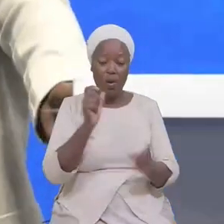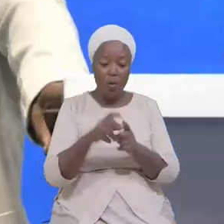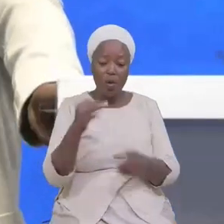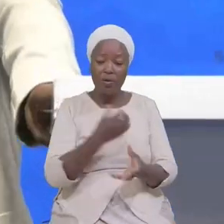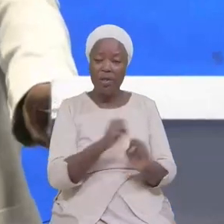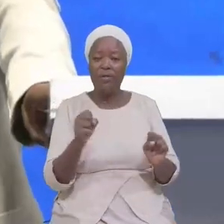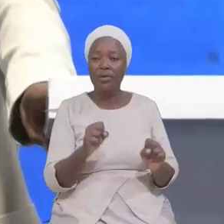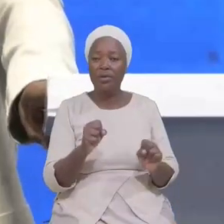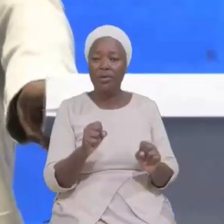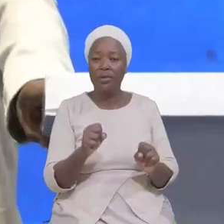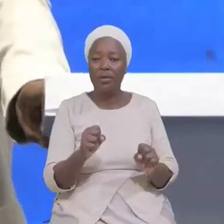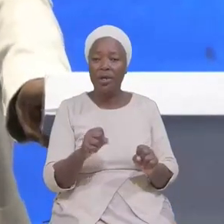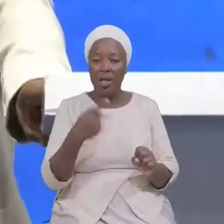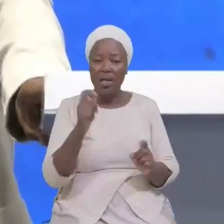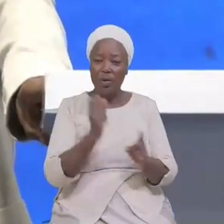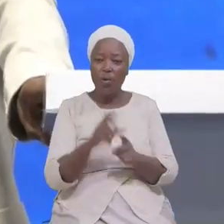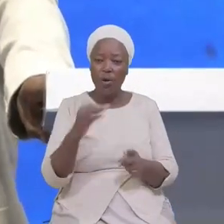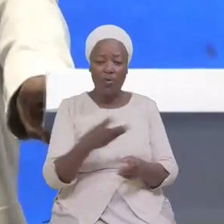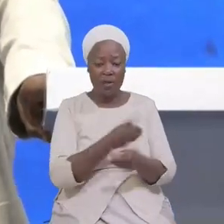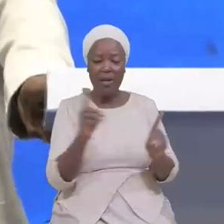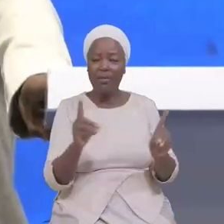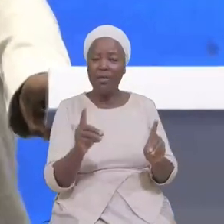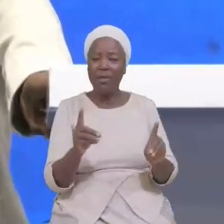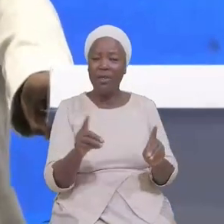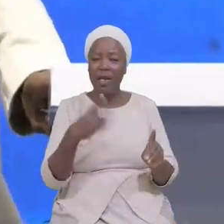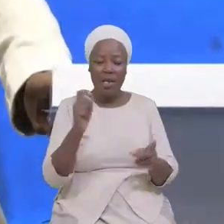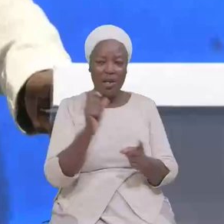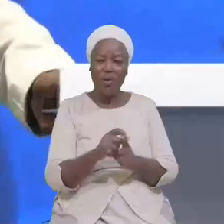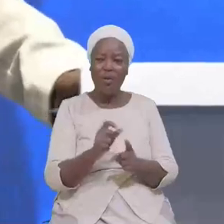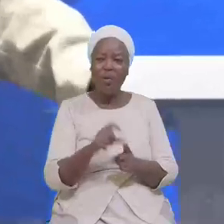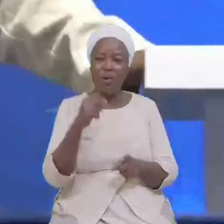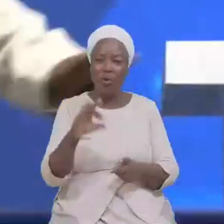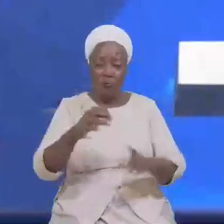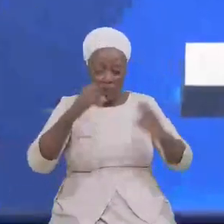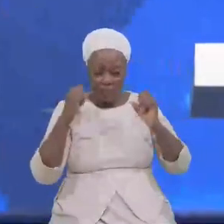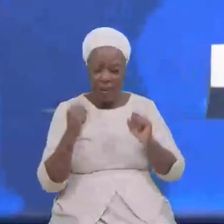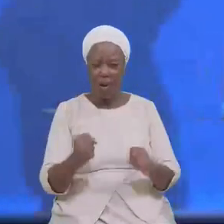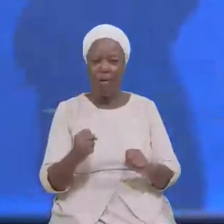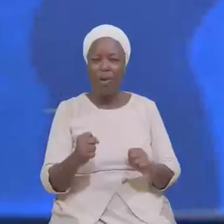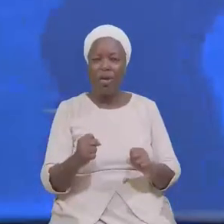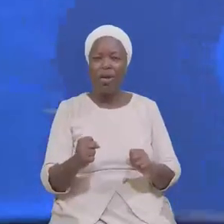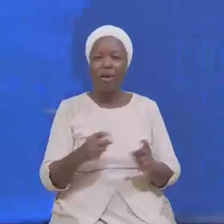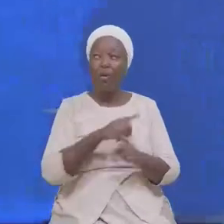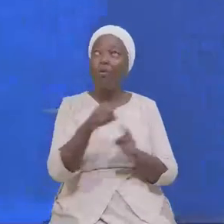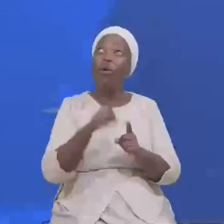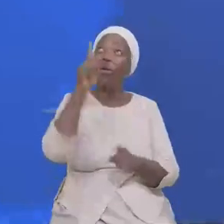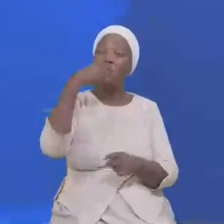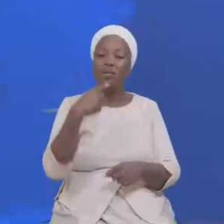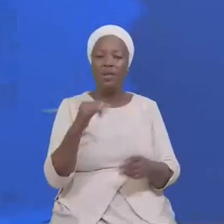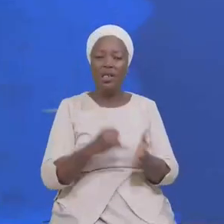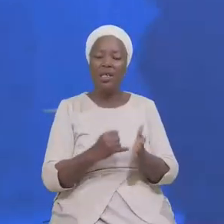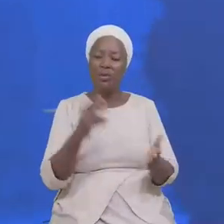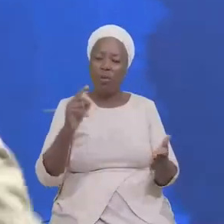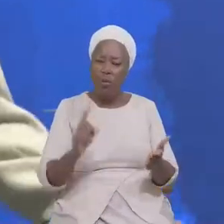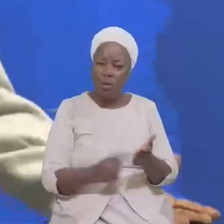salut, la parole de délivrance, la parole de puissance, quand il la déclare une